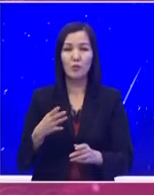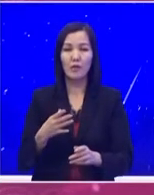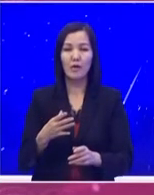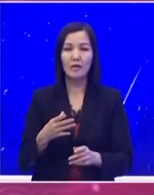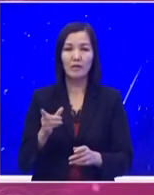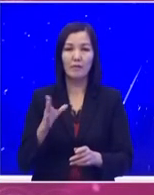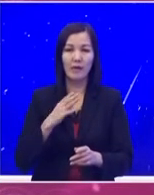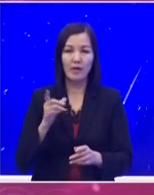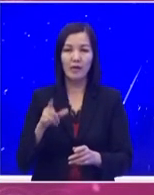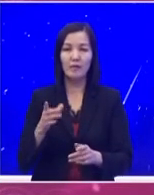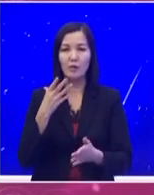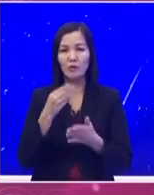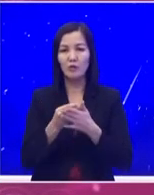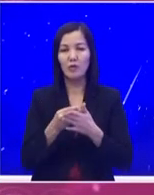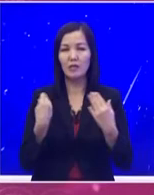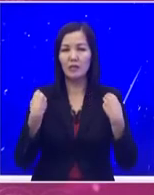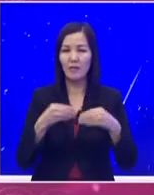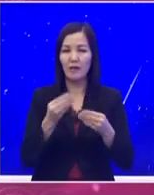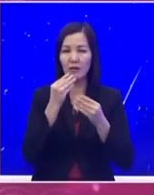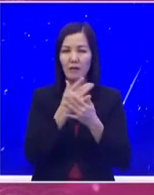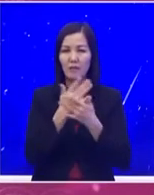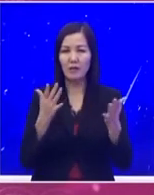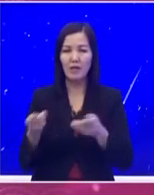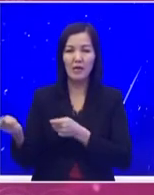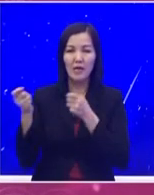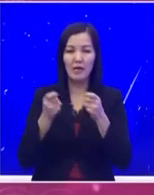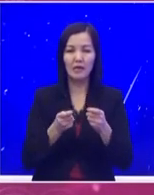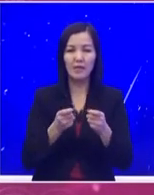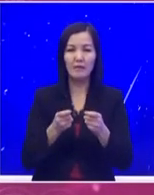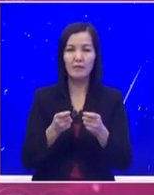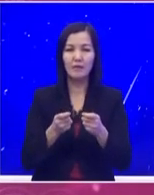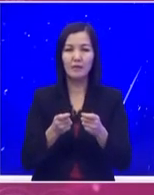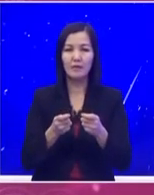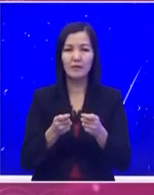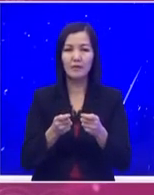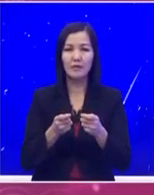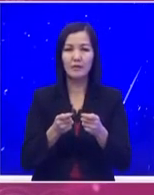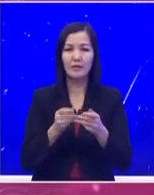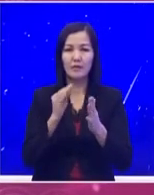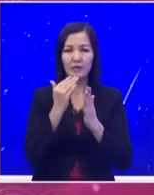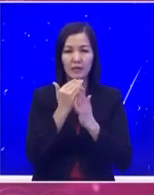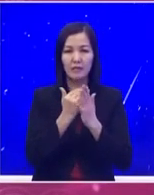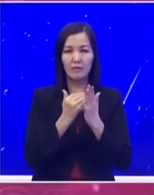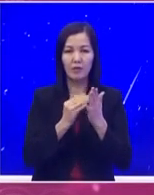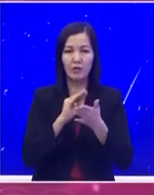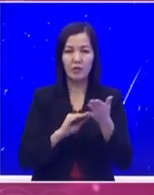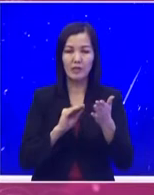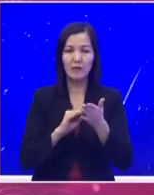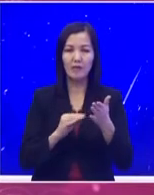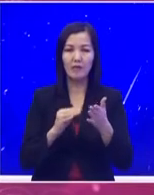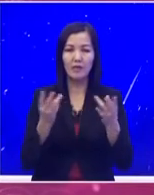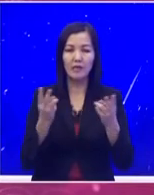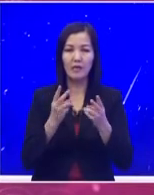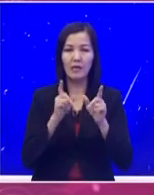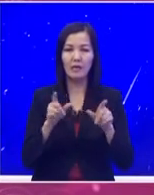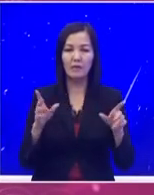өздерін киімдерін немесе азық-түліктерін келіп өткізіп, және де сол азық-түліктерін киімдерін барлығын тізімін жасап, біз мұқтаж жандарға өзіміз